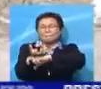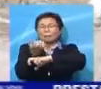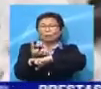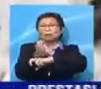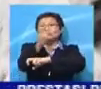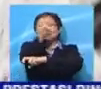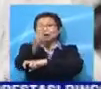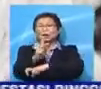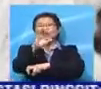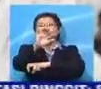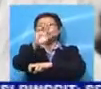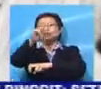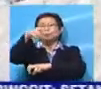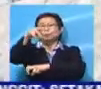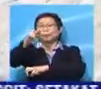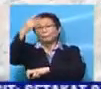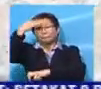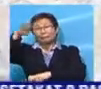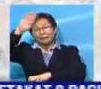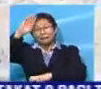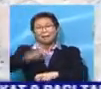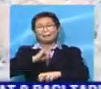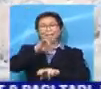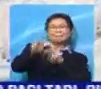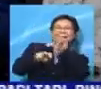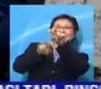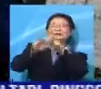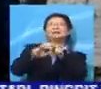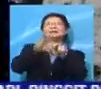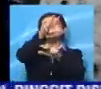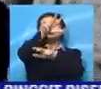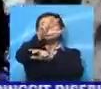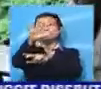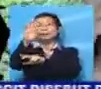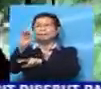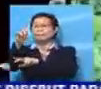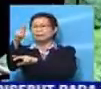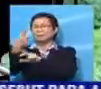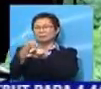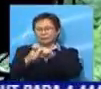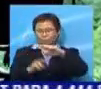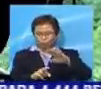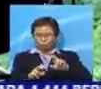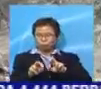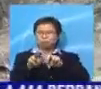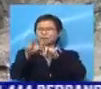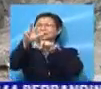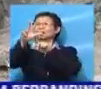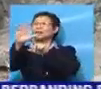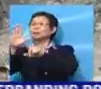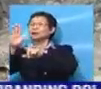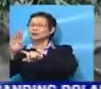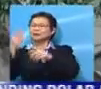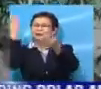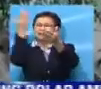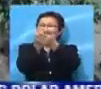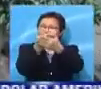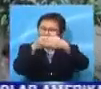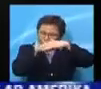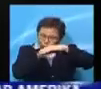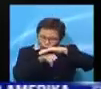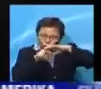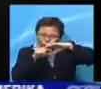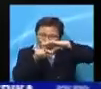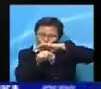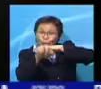daerah Cuping Perlis. Saya mendaki bukit ini setinggi 35 meter dari kaki bukit dan singgah di gua yang terdapat di bukit